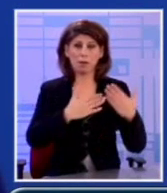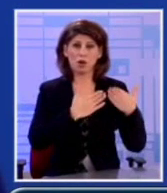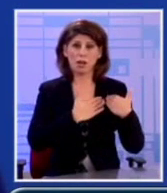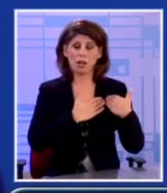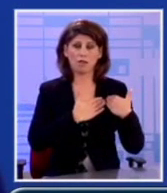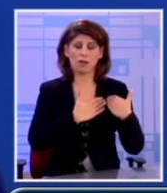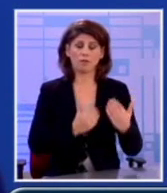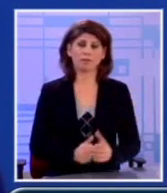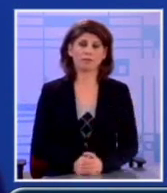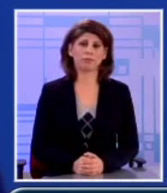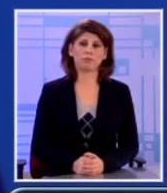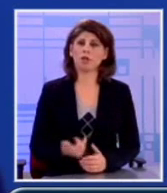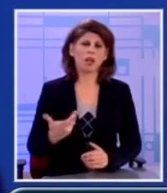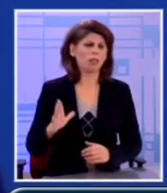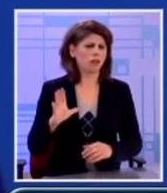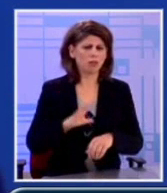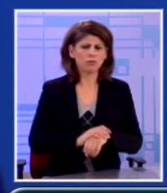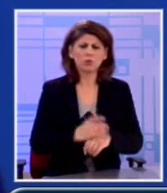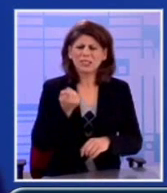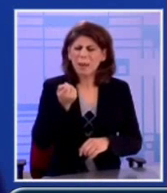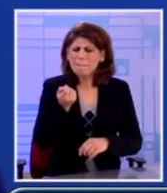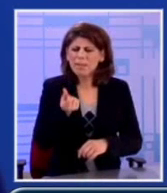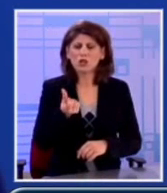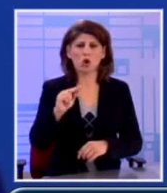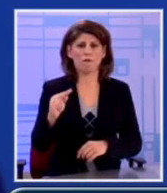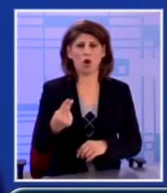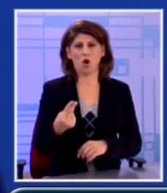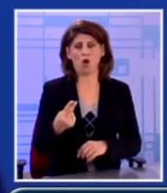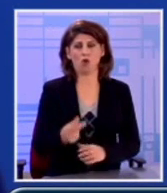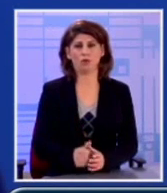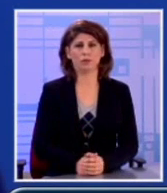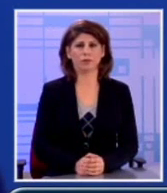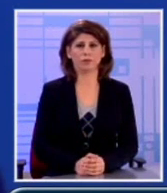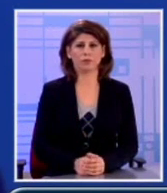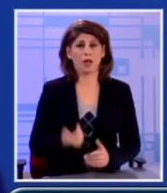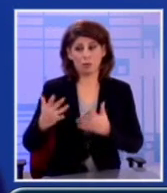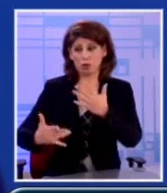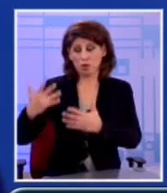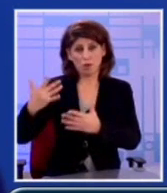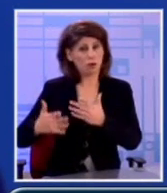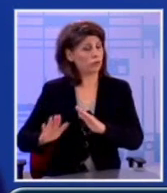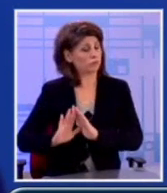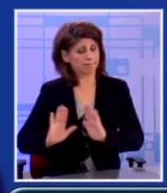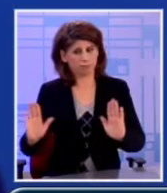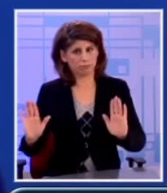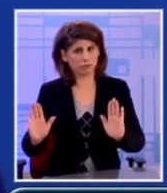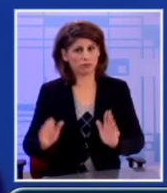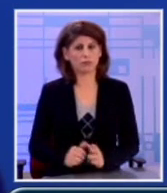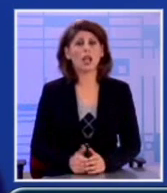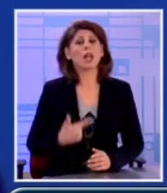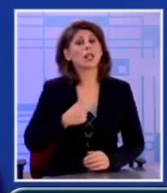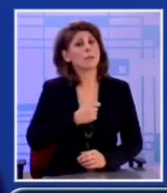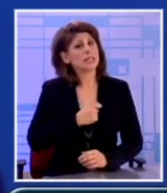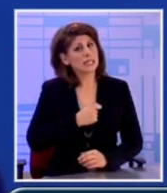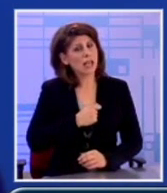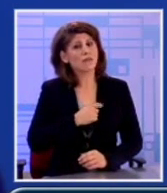δεν έχω δεσμεύσει ούτε μισό ευρώ από τον προϋπολογισμό και θεωρώ